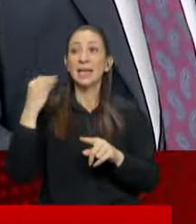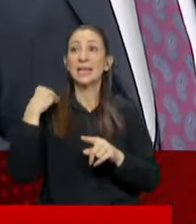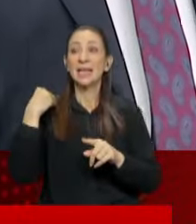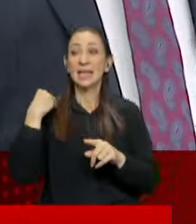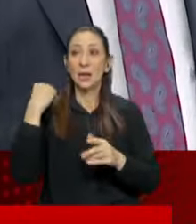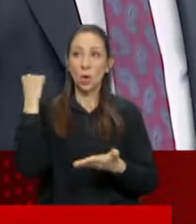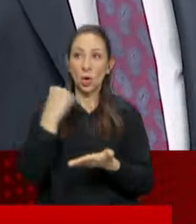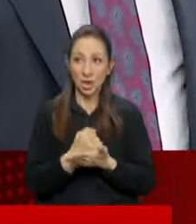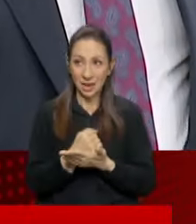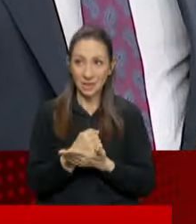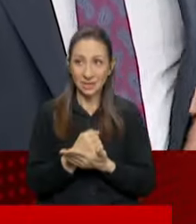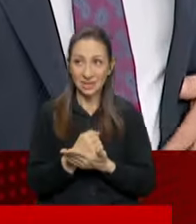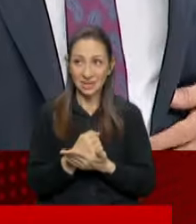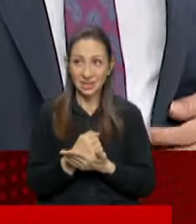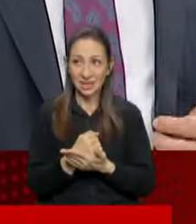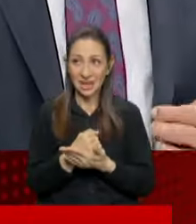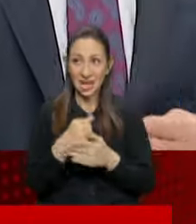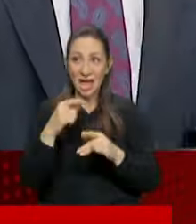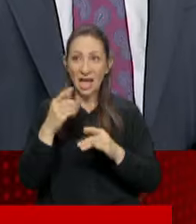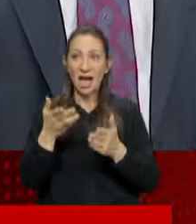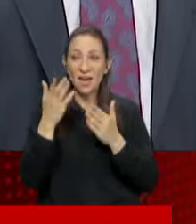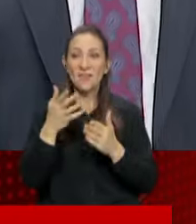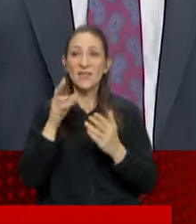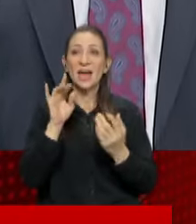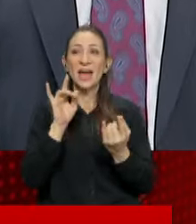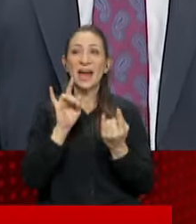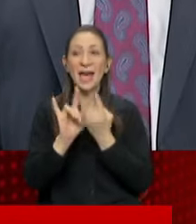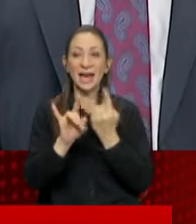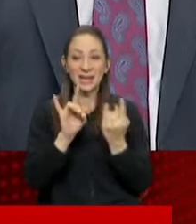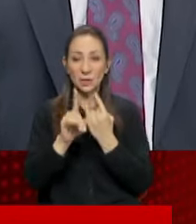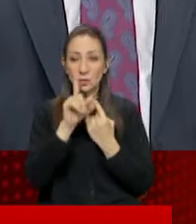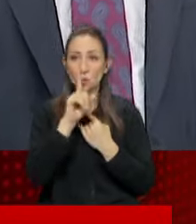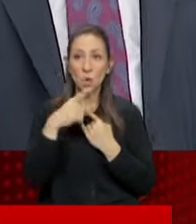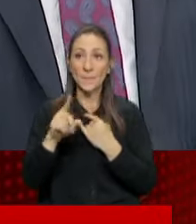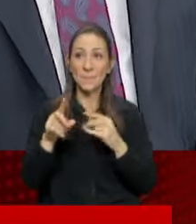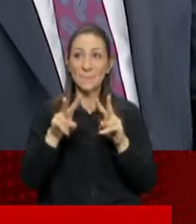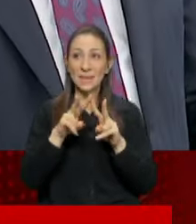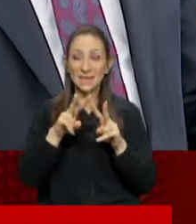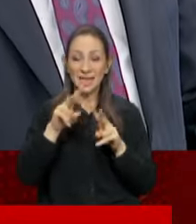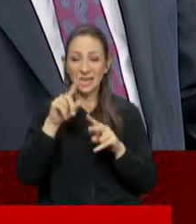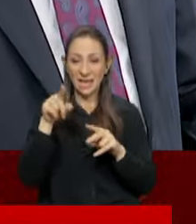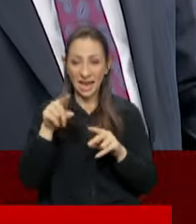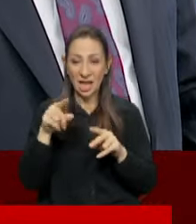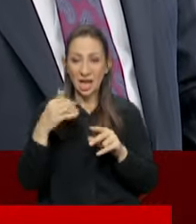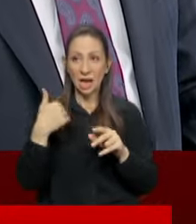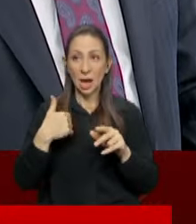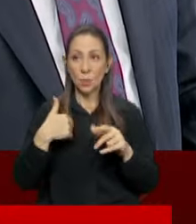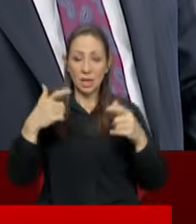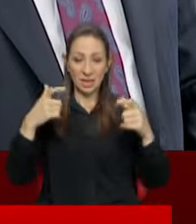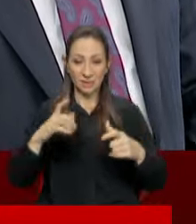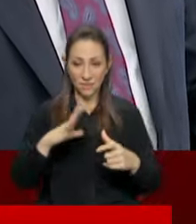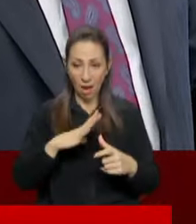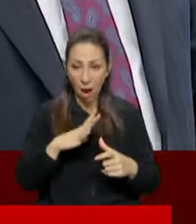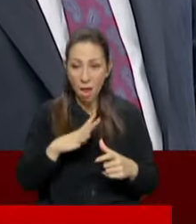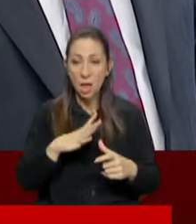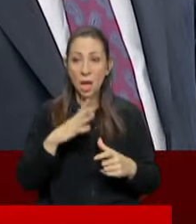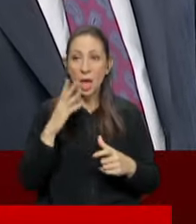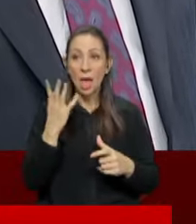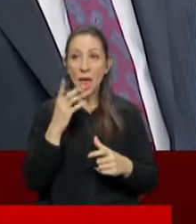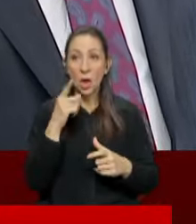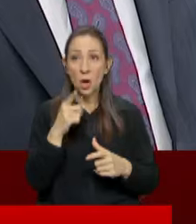onandı hafif raylı sistemimiz. Onu bitireceğiz. 110 bin metrekare kamulaştırma alanımız var. Eğer